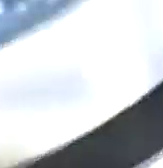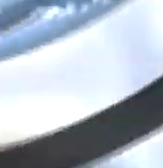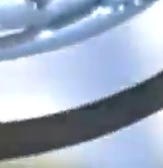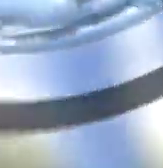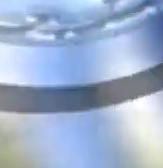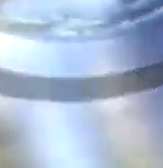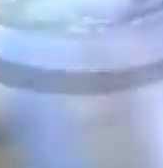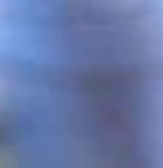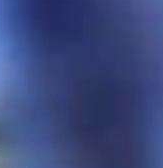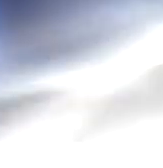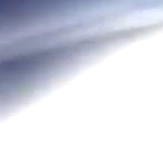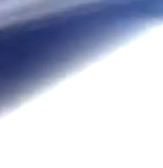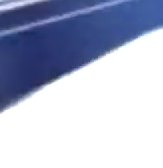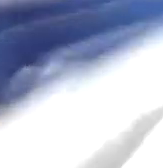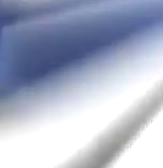Музика